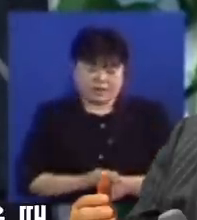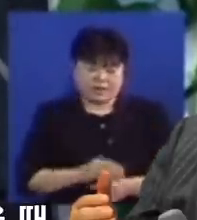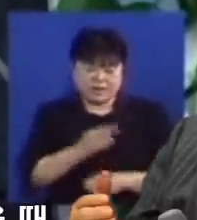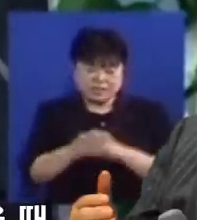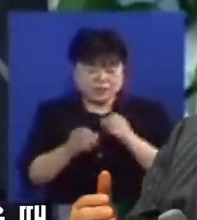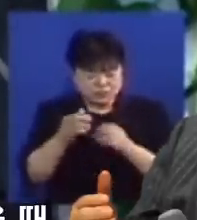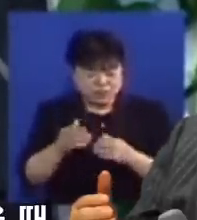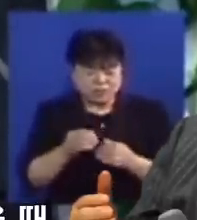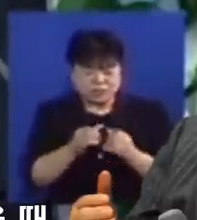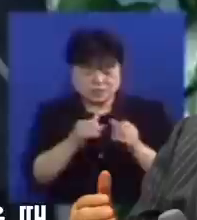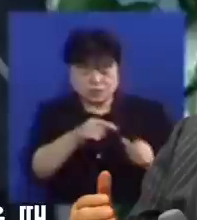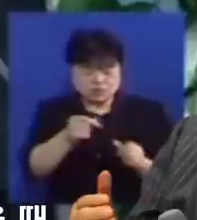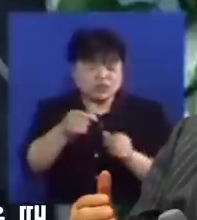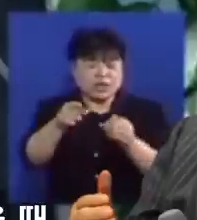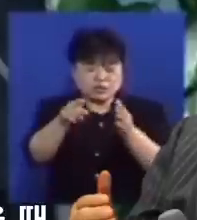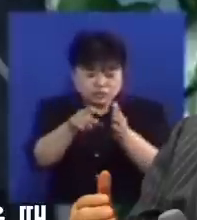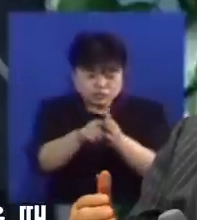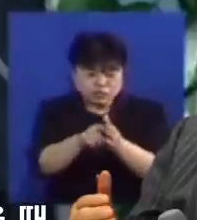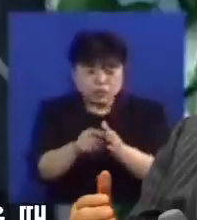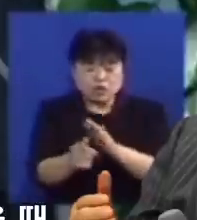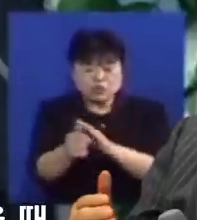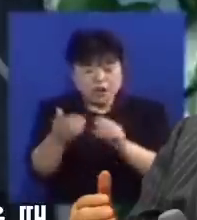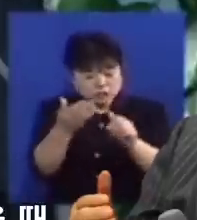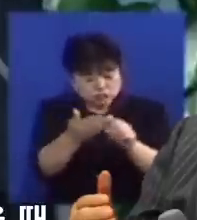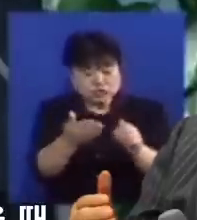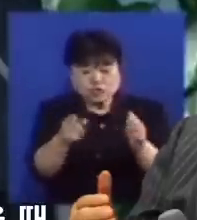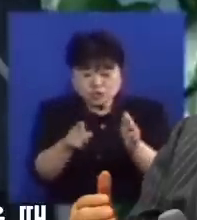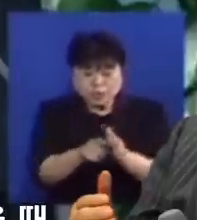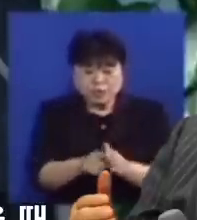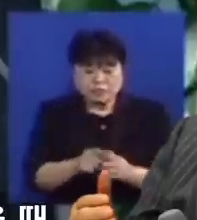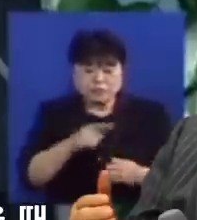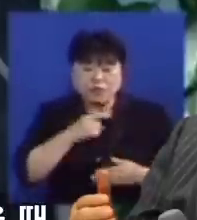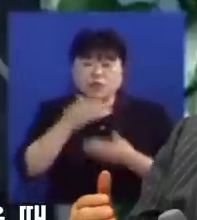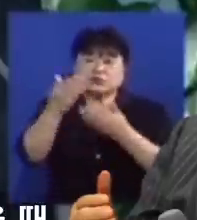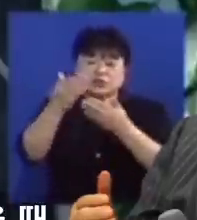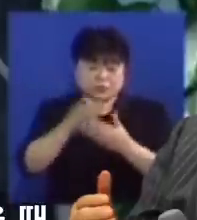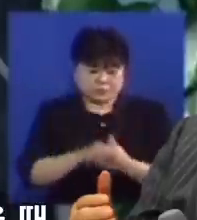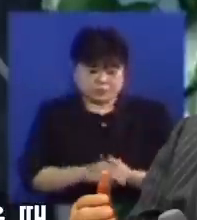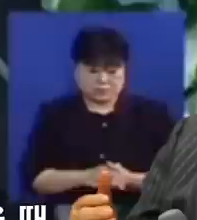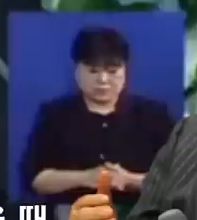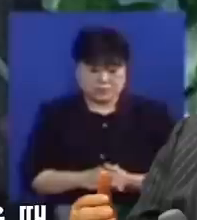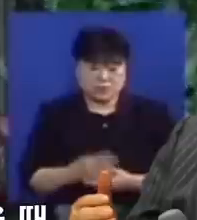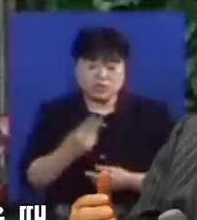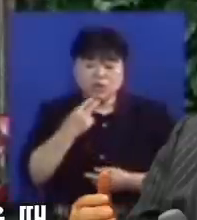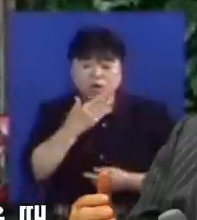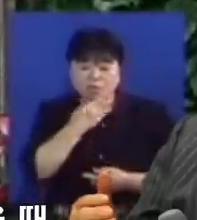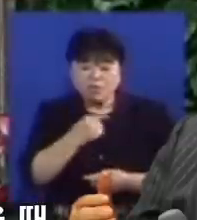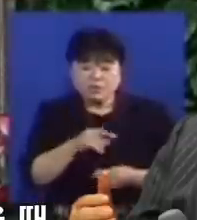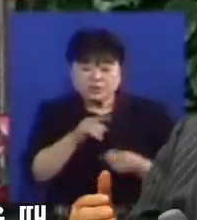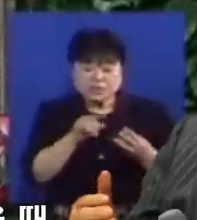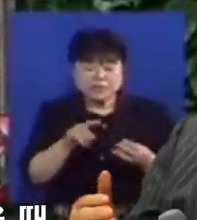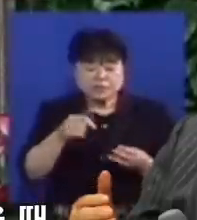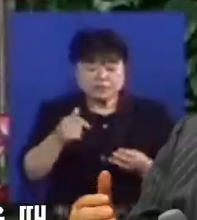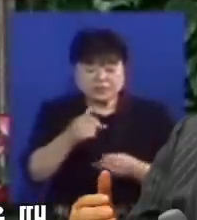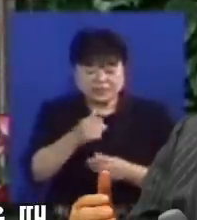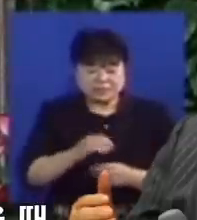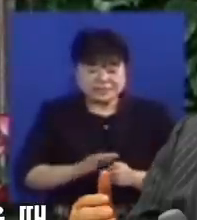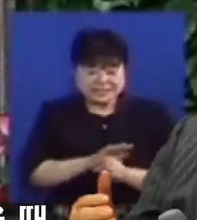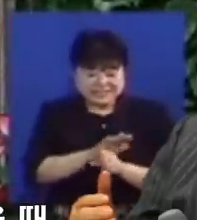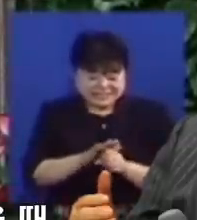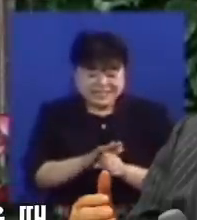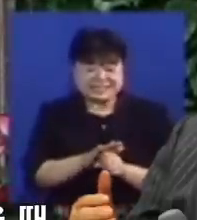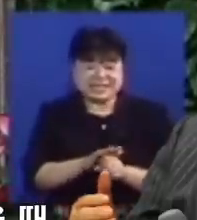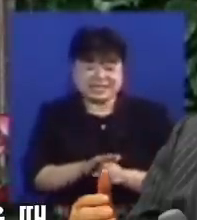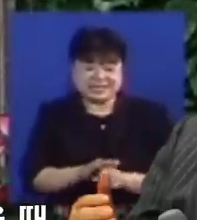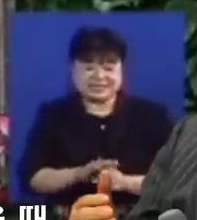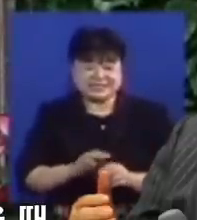반 동안 인간을 구원하시고 소망을 주시기 위해서 헌신하셨습니다. 요한복음 3장 16절처럼 하나님이 세상을